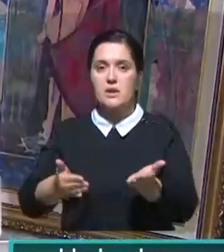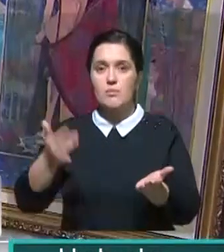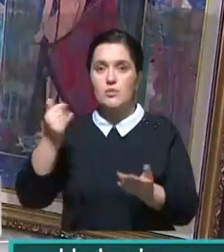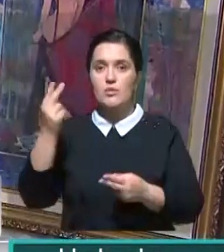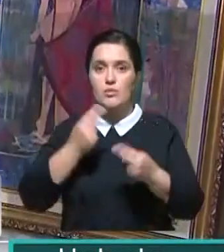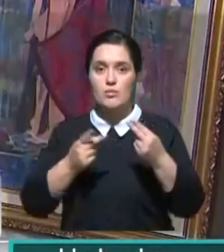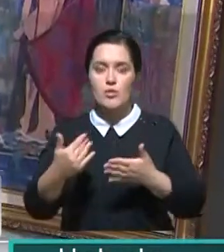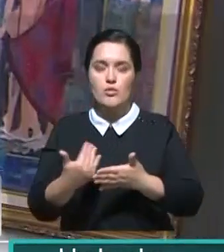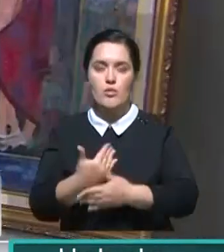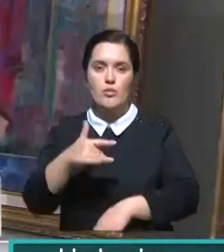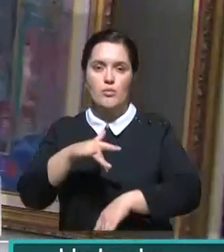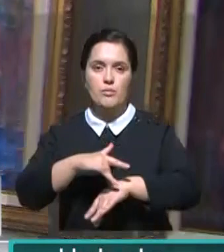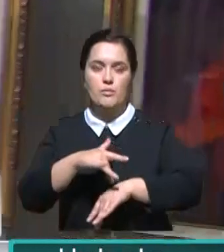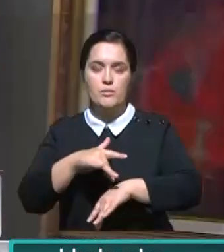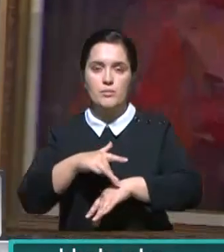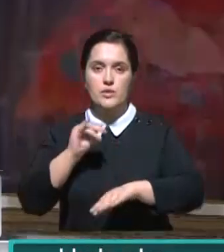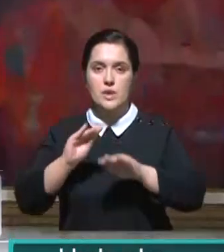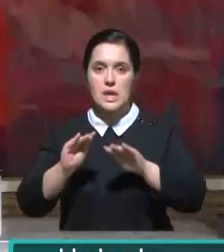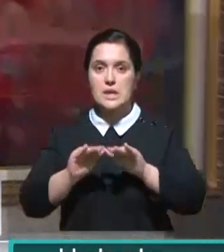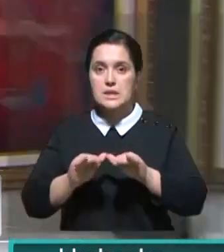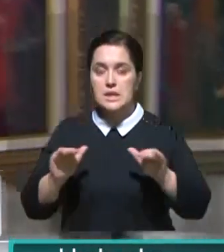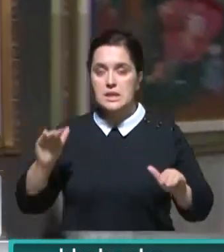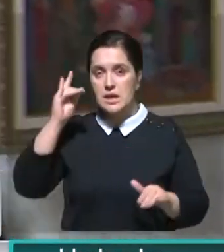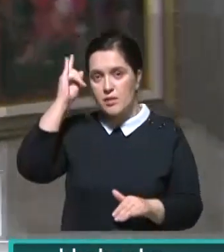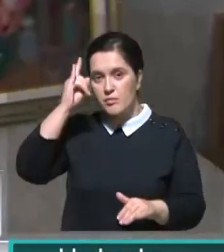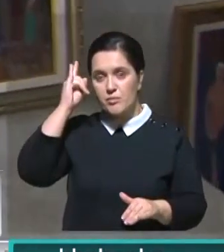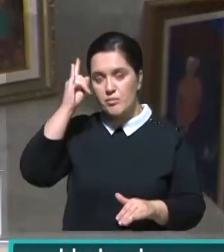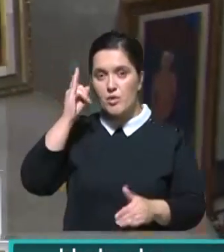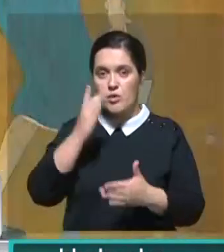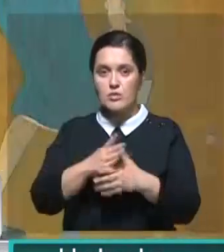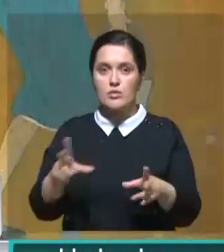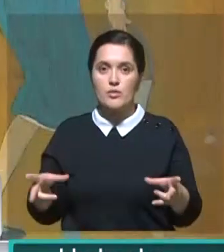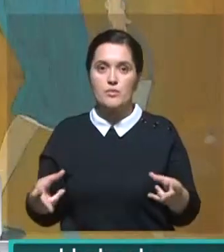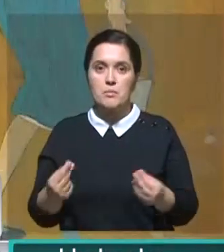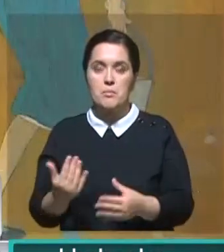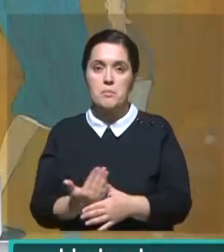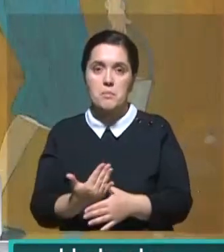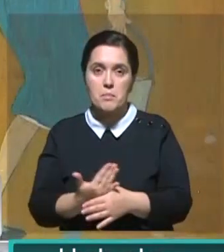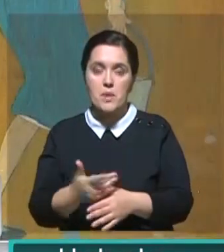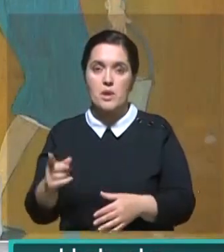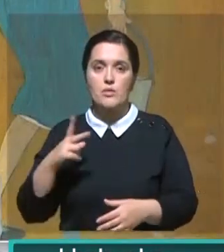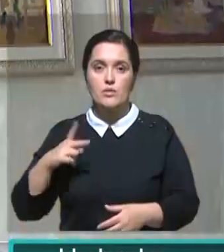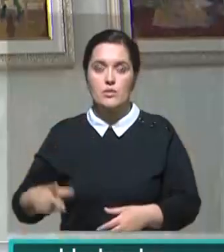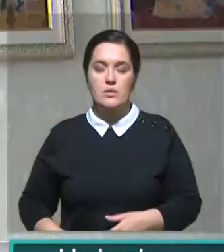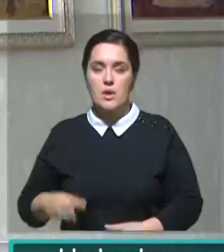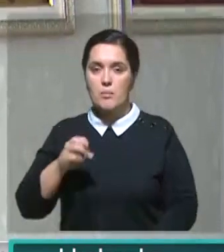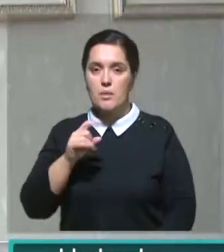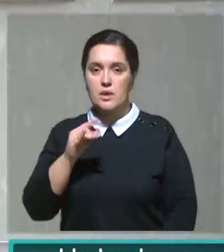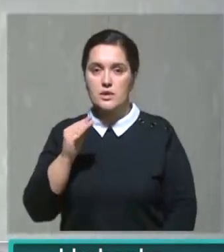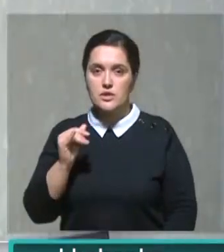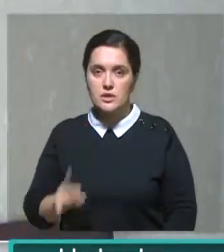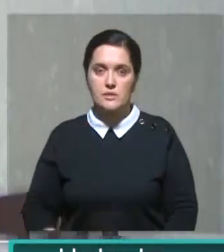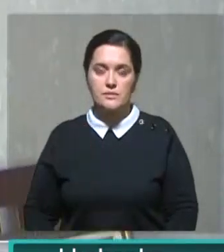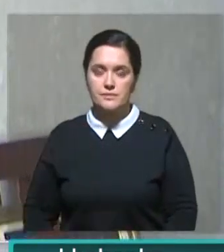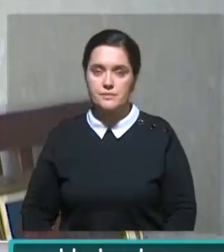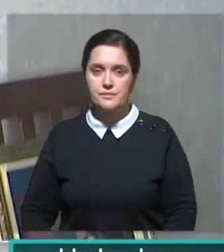художницы новое увлечение. Она создает детские мультфильмы, и уже есть успехи. И помогает ей в этом дочь Маржан. Индира Розалинова,